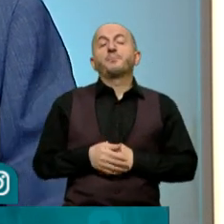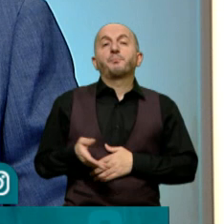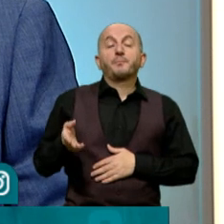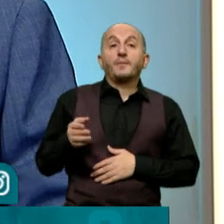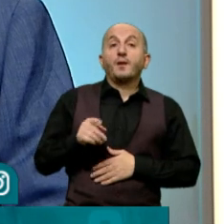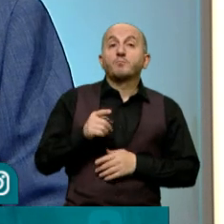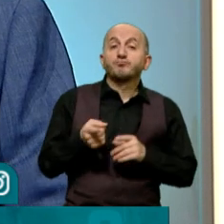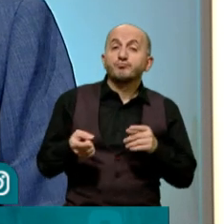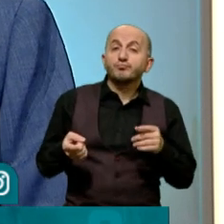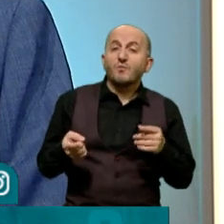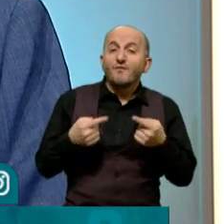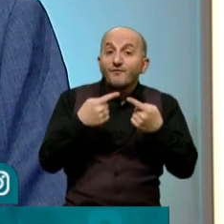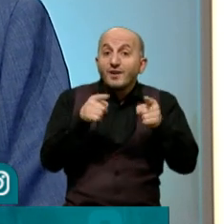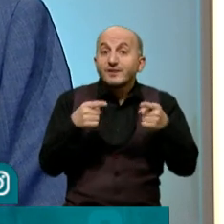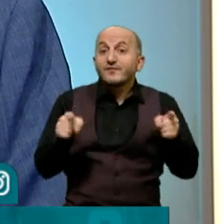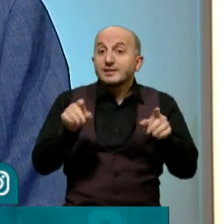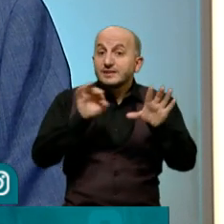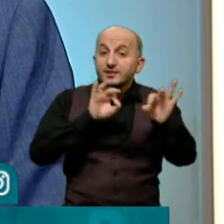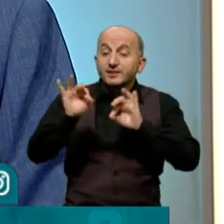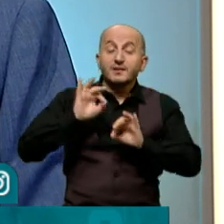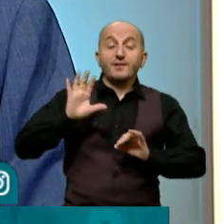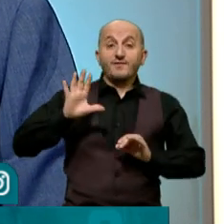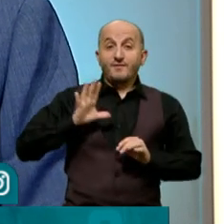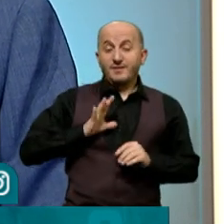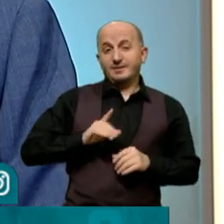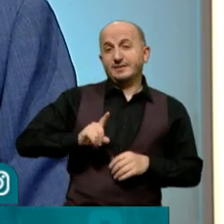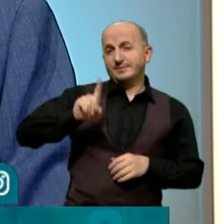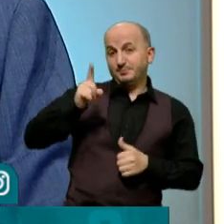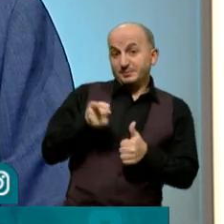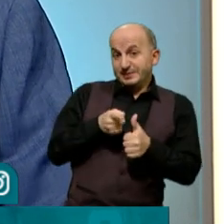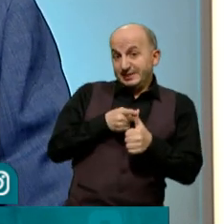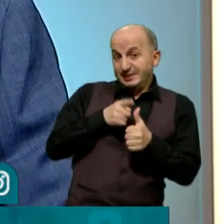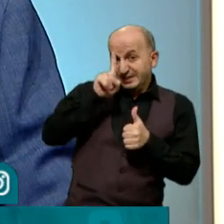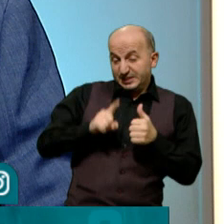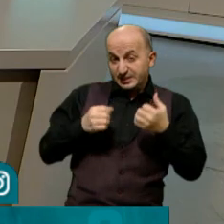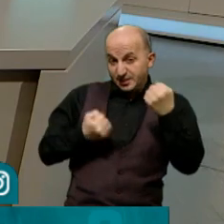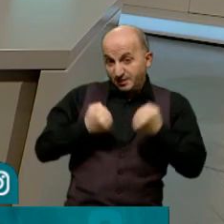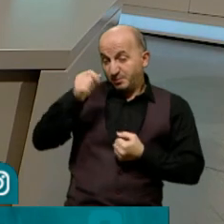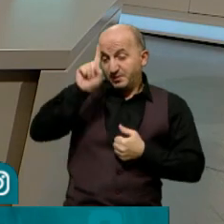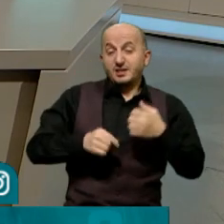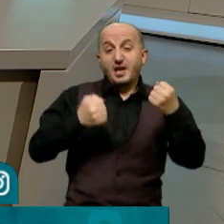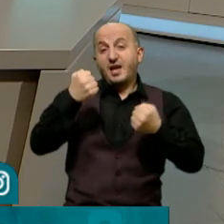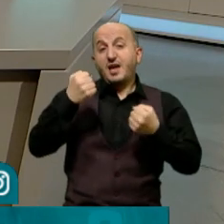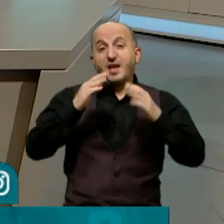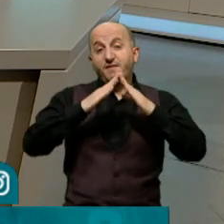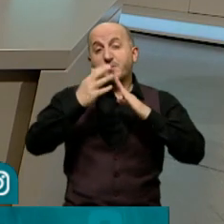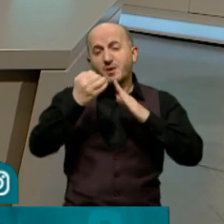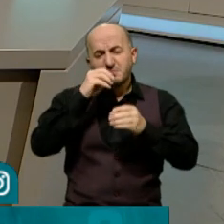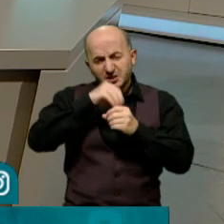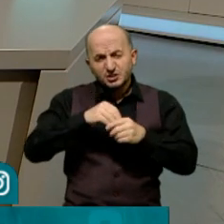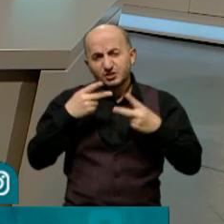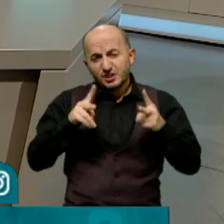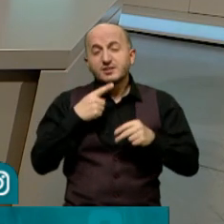bu alternatifler varken bir ilk arabamı, ilk evimi almak için caiz diyenler